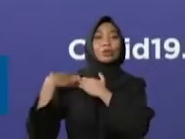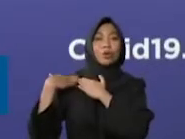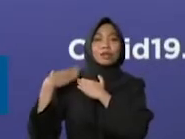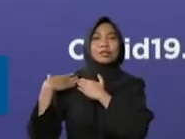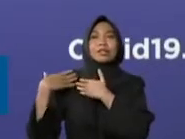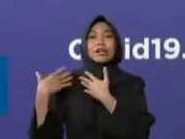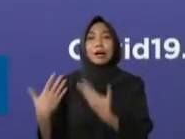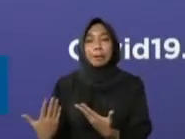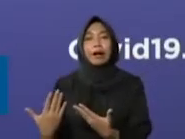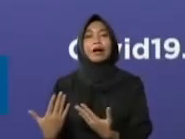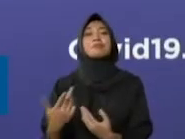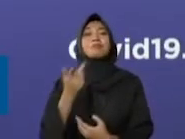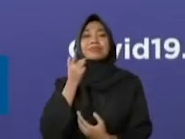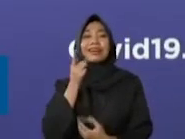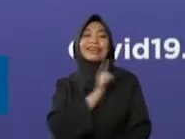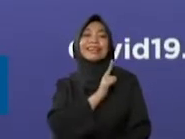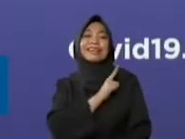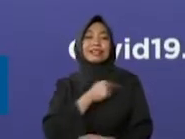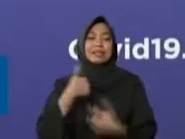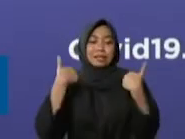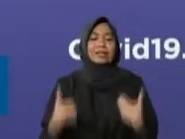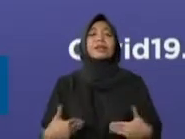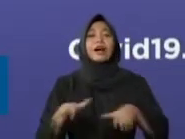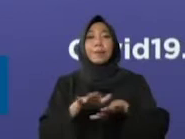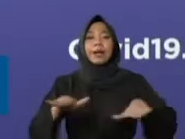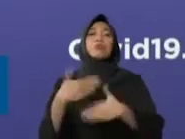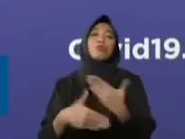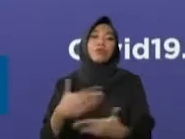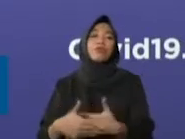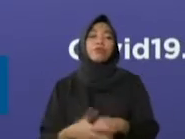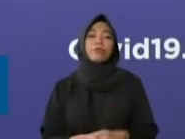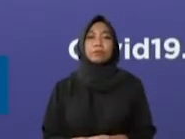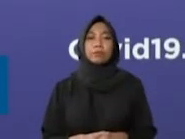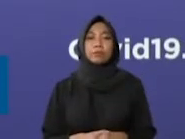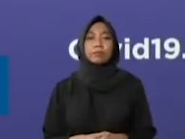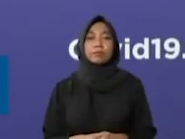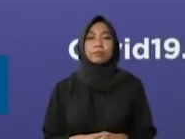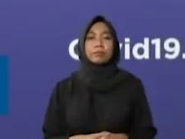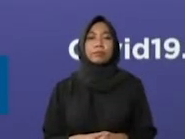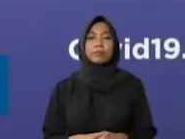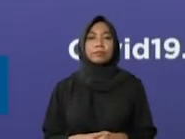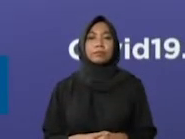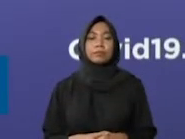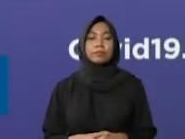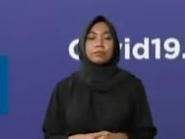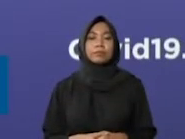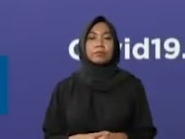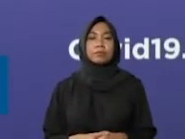kita tetap aman dan produktif karena kalau tidak